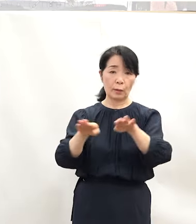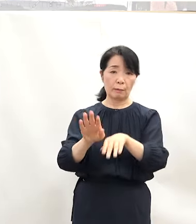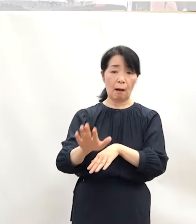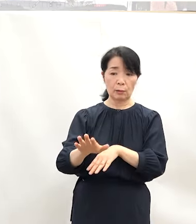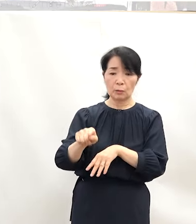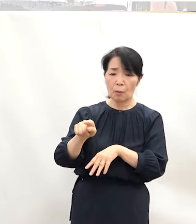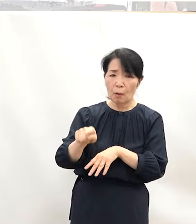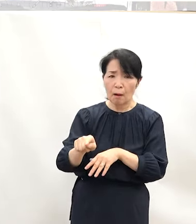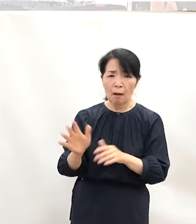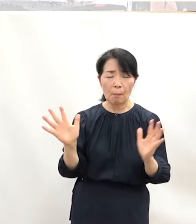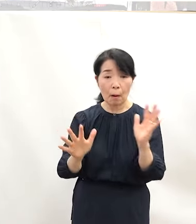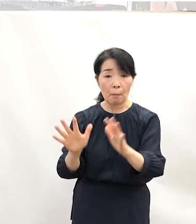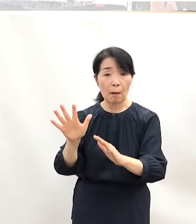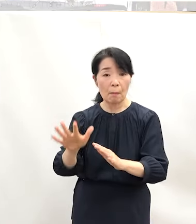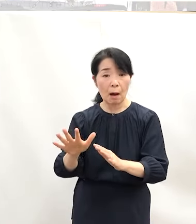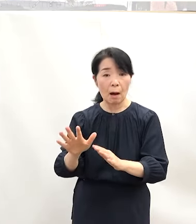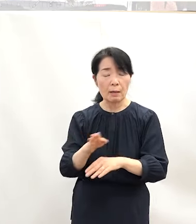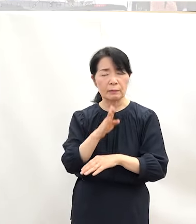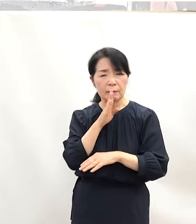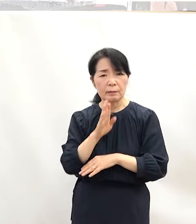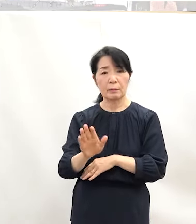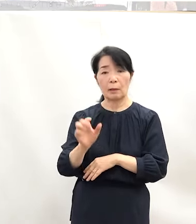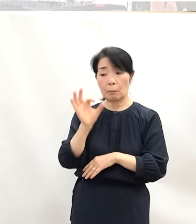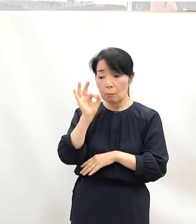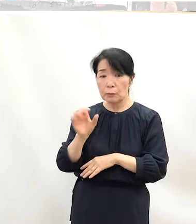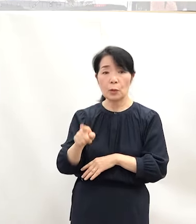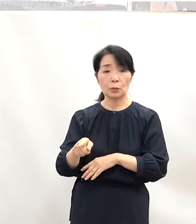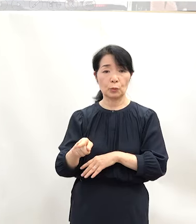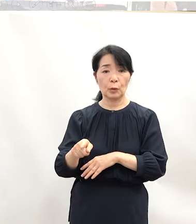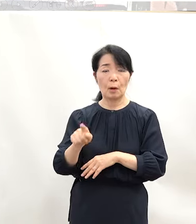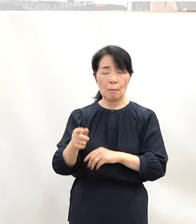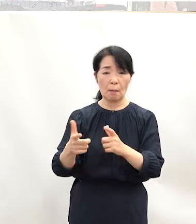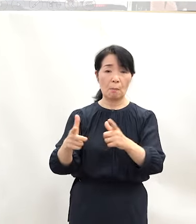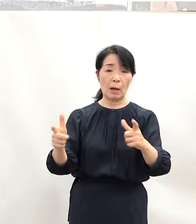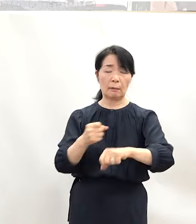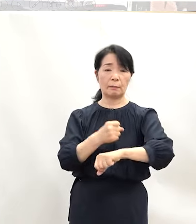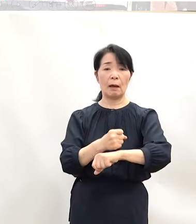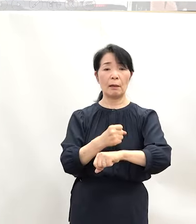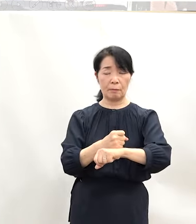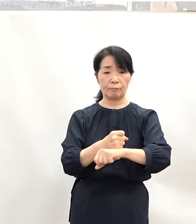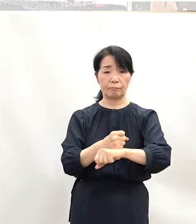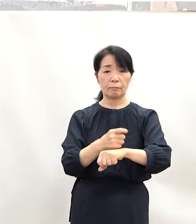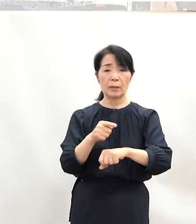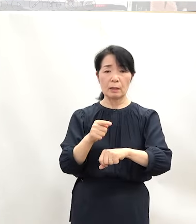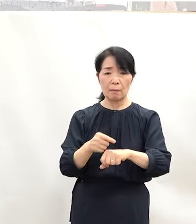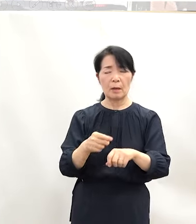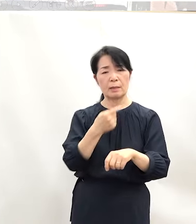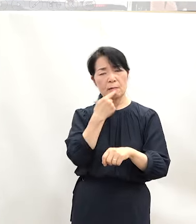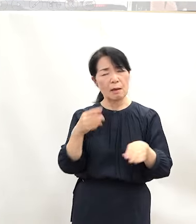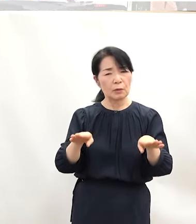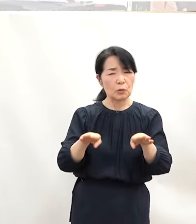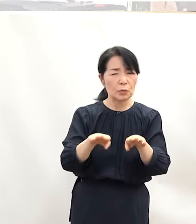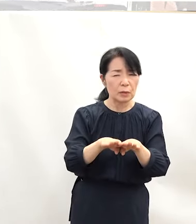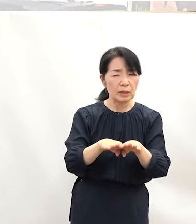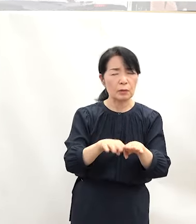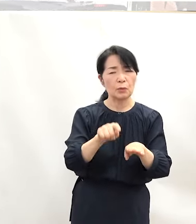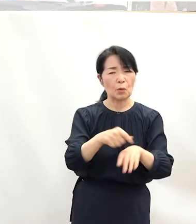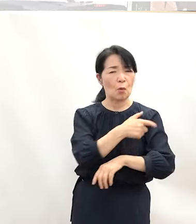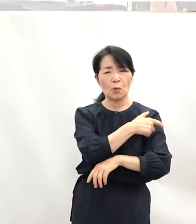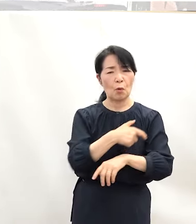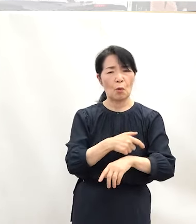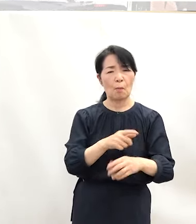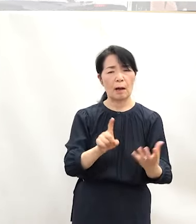常に負担が大きいということで、小児科の休日当番から離脱される方が増える、あ